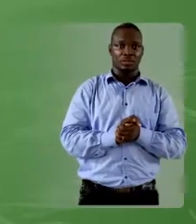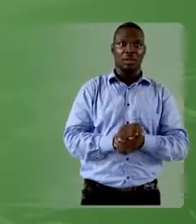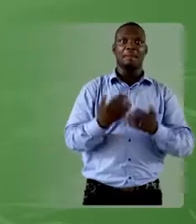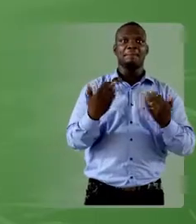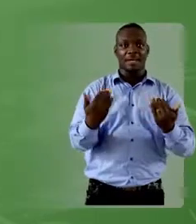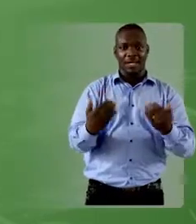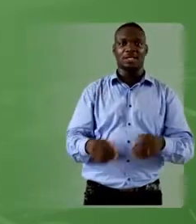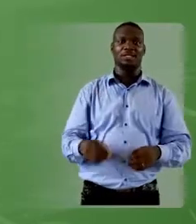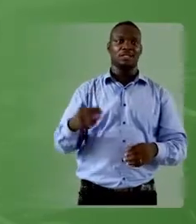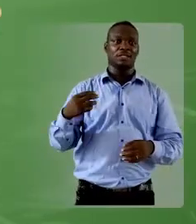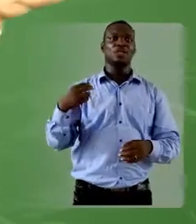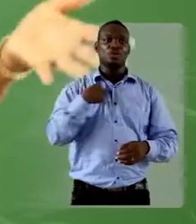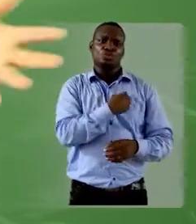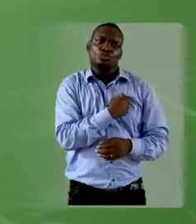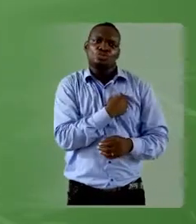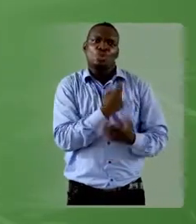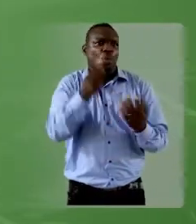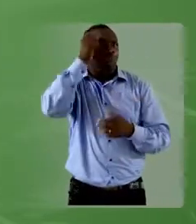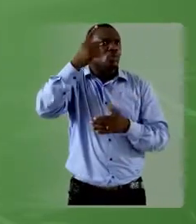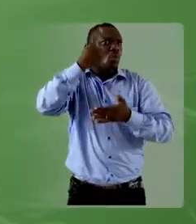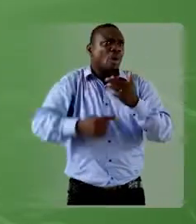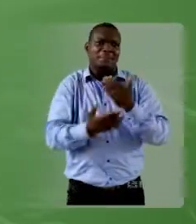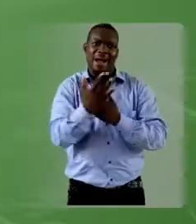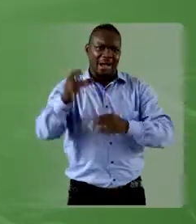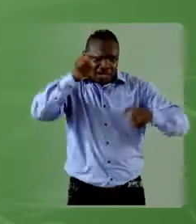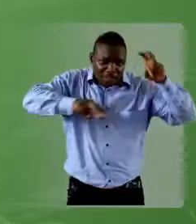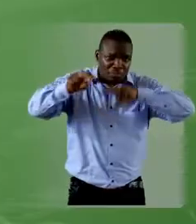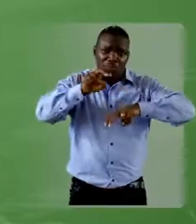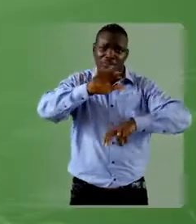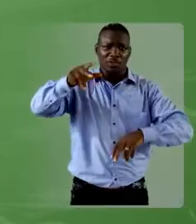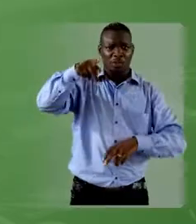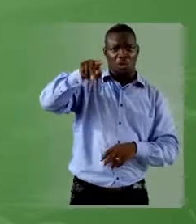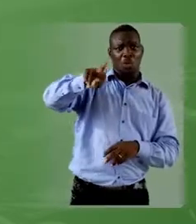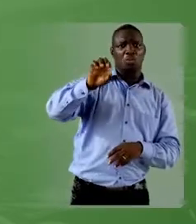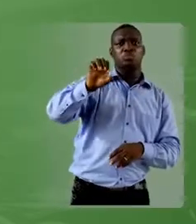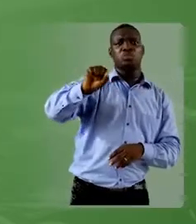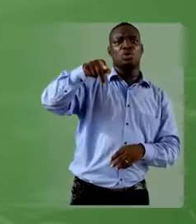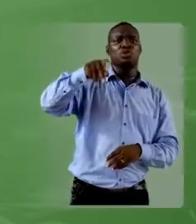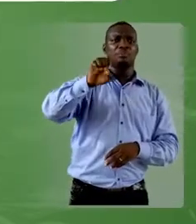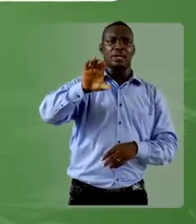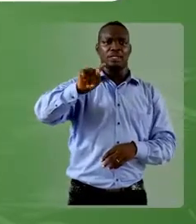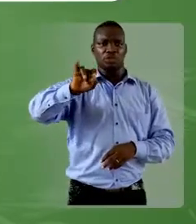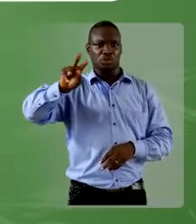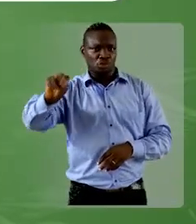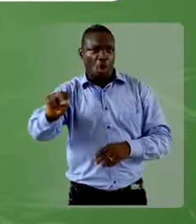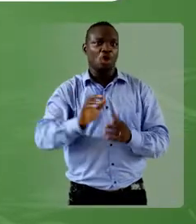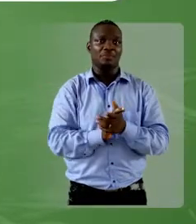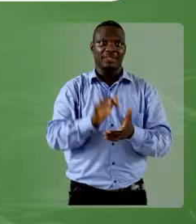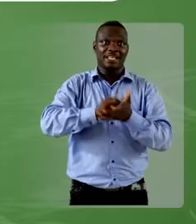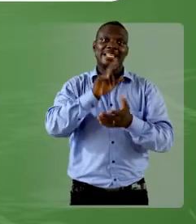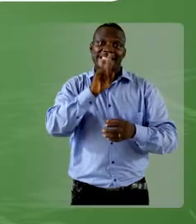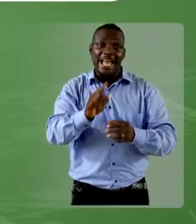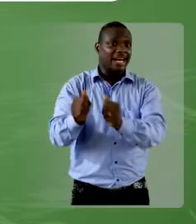Qu'est-ce que nous entendons par prospection? Une prospection ou la prospection est